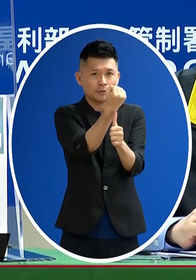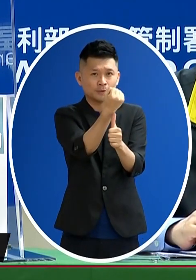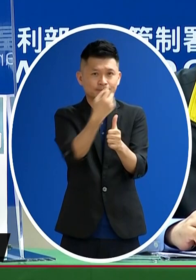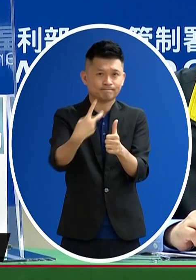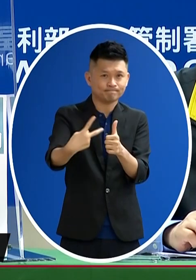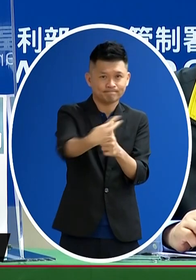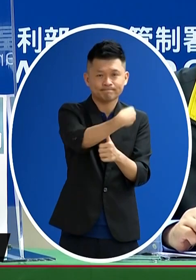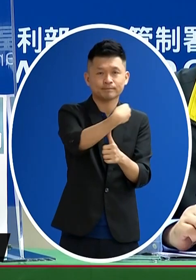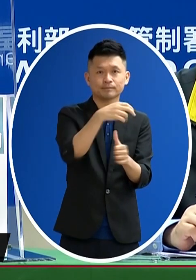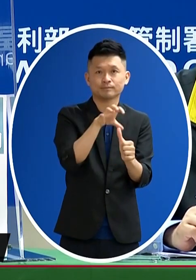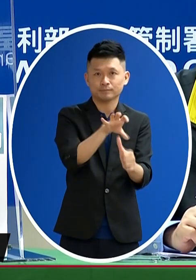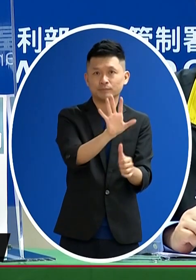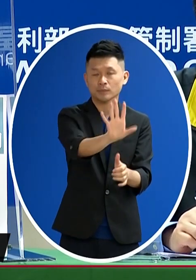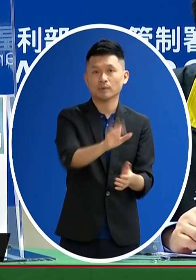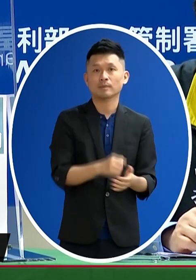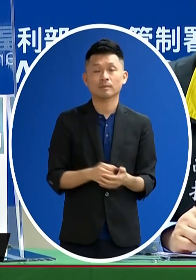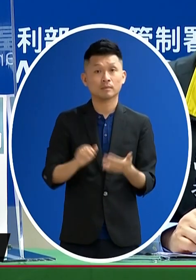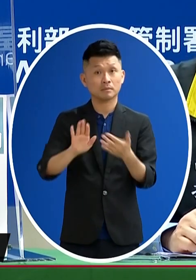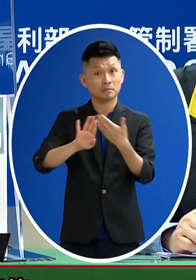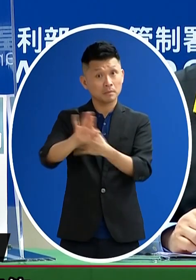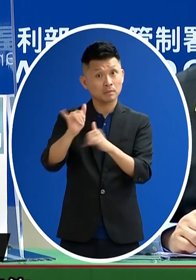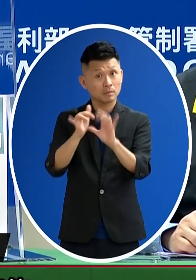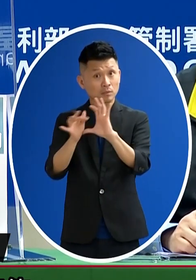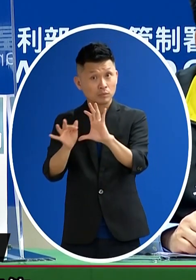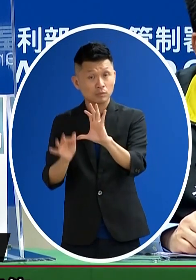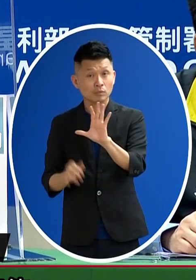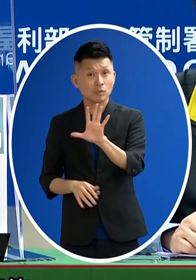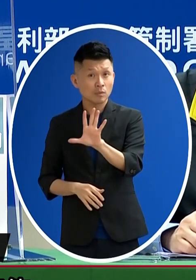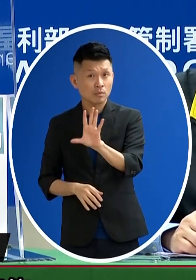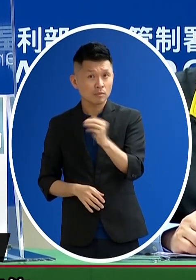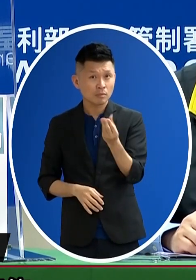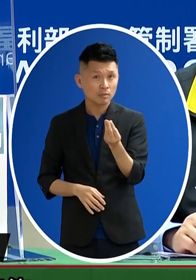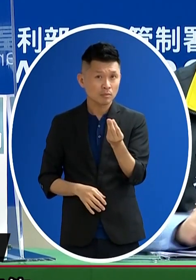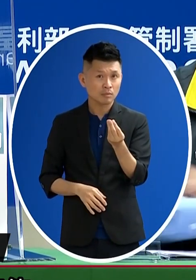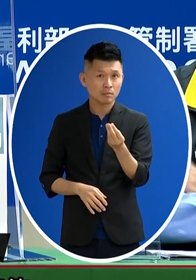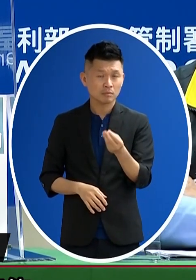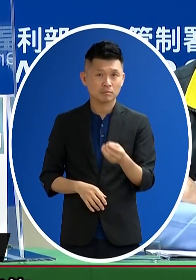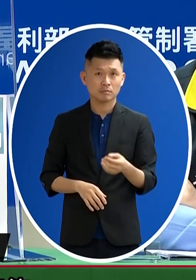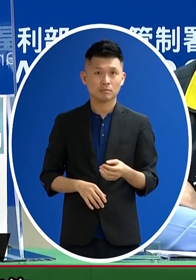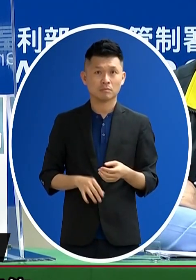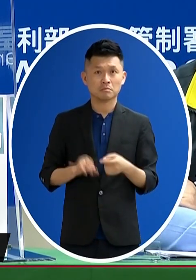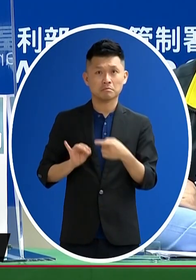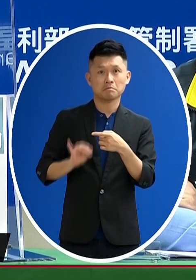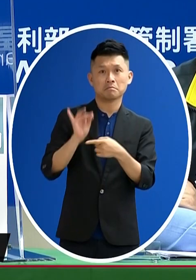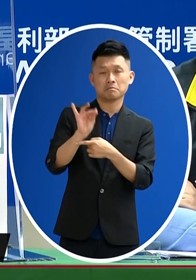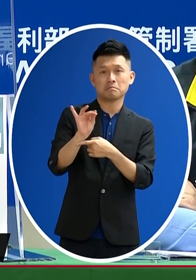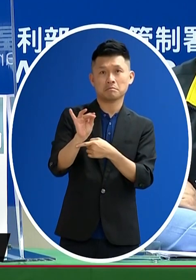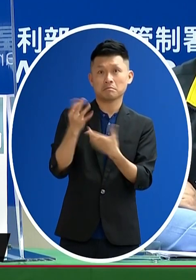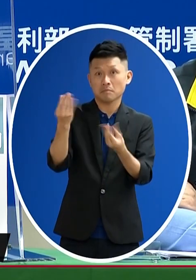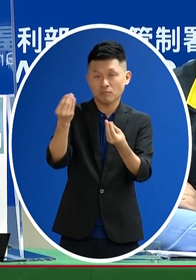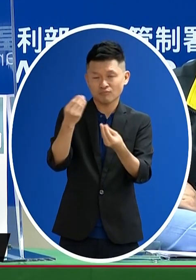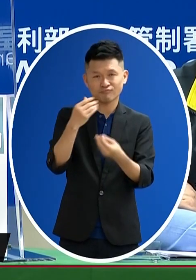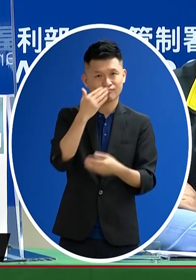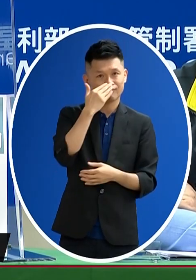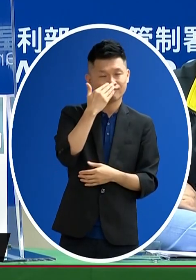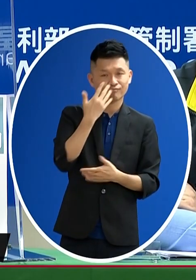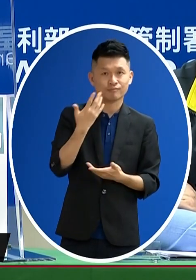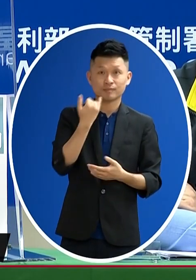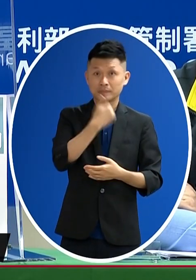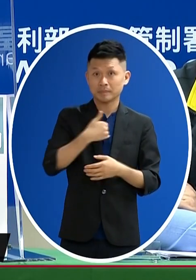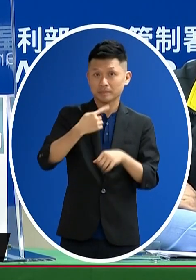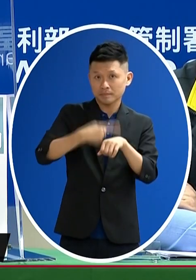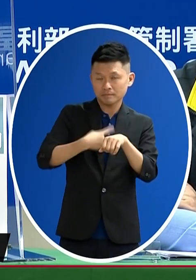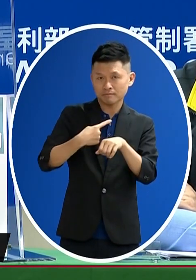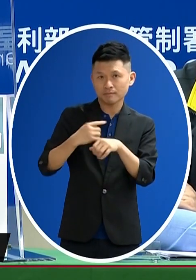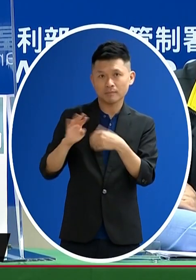了。那其他社区有没有？好，当然不敢说完全没有可能，但可能性很低。好，参考国